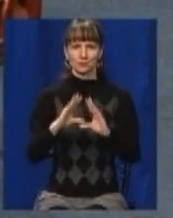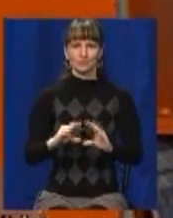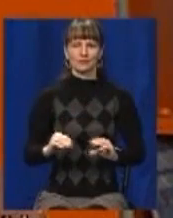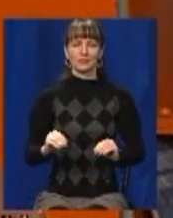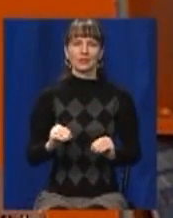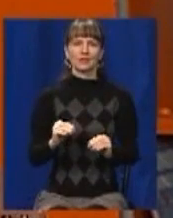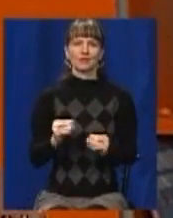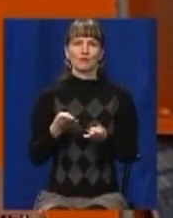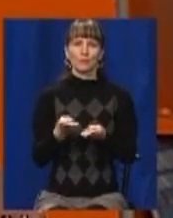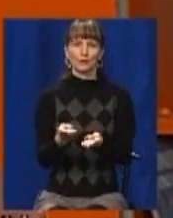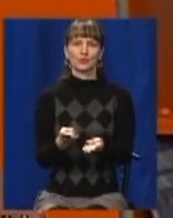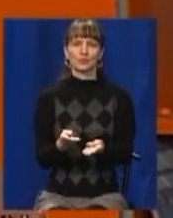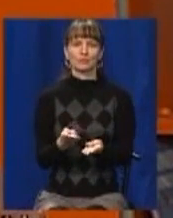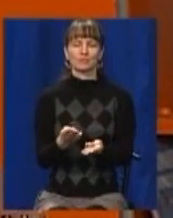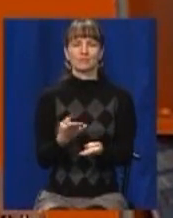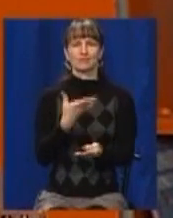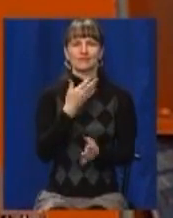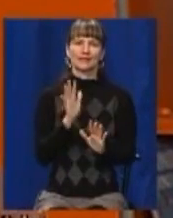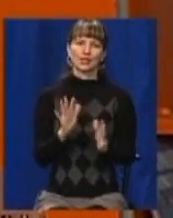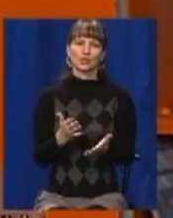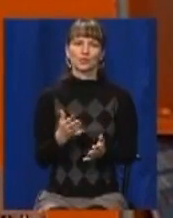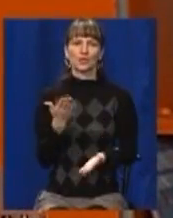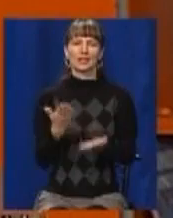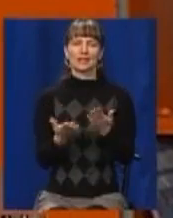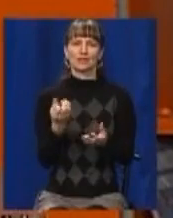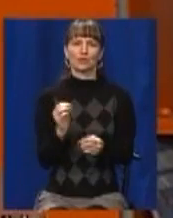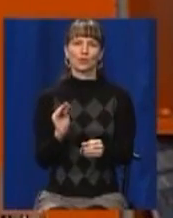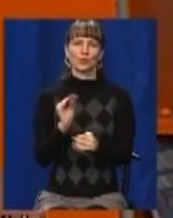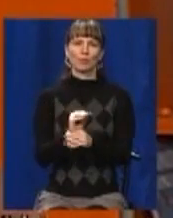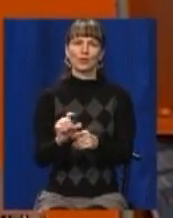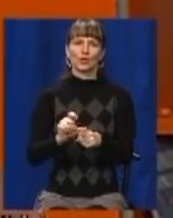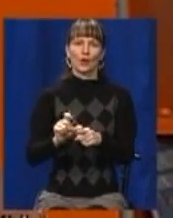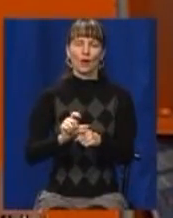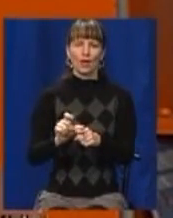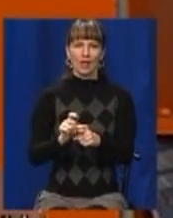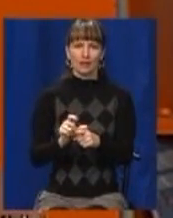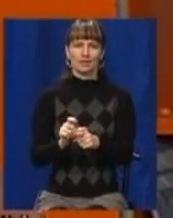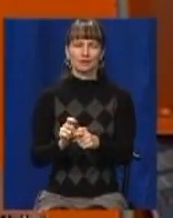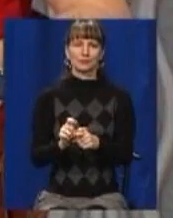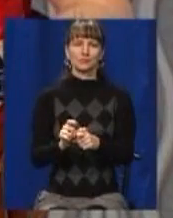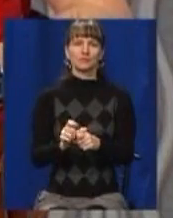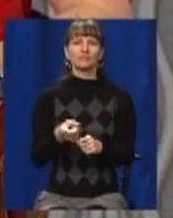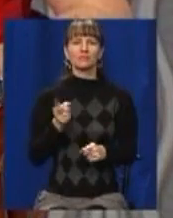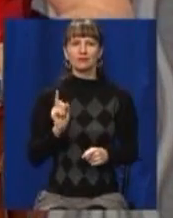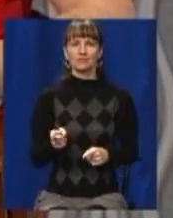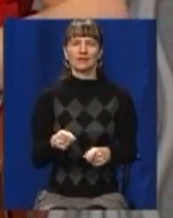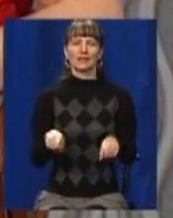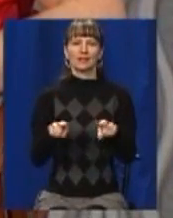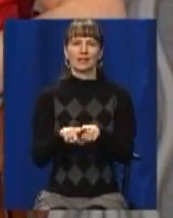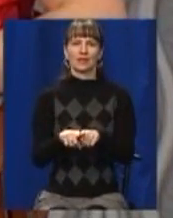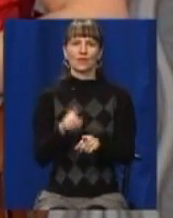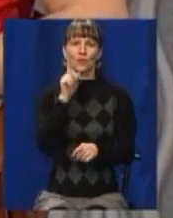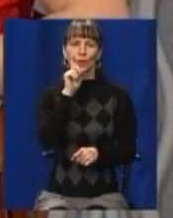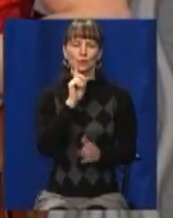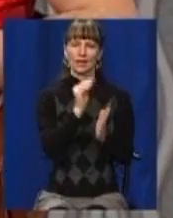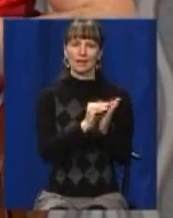чи ні? Якось не дуже. Якось але якщо дуже, його, да? Присипати тартом шоколадом, ага, ну от насправді навіть отакі, бачите,